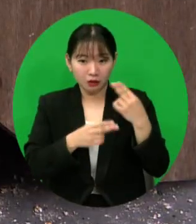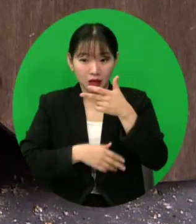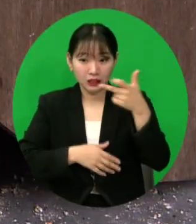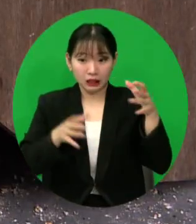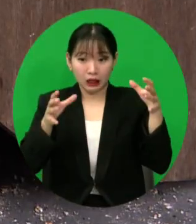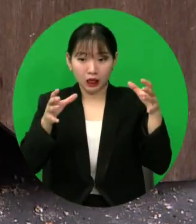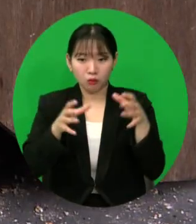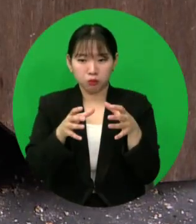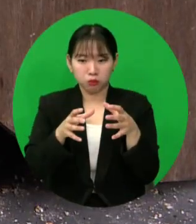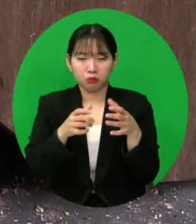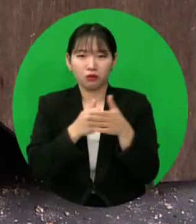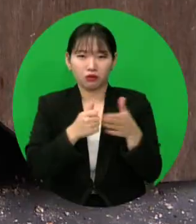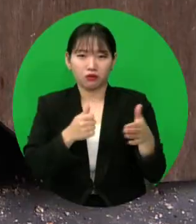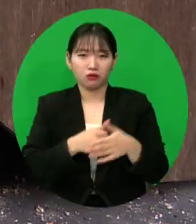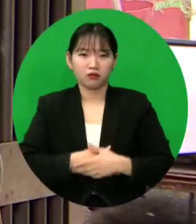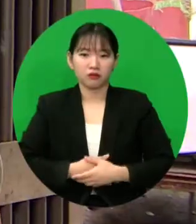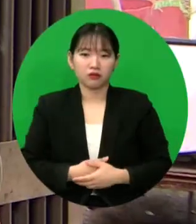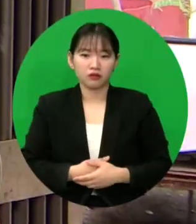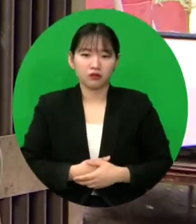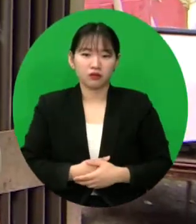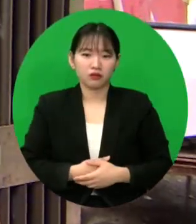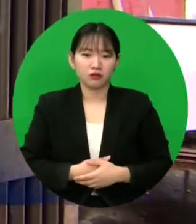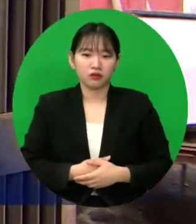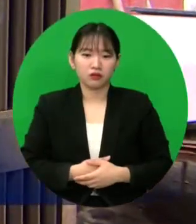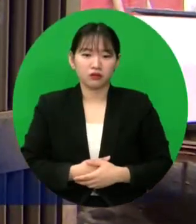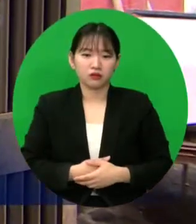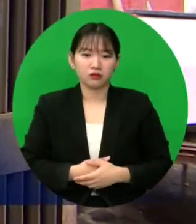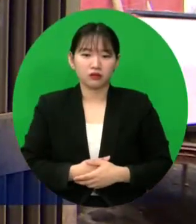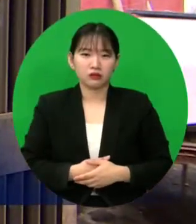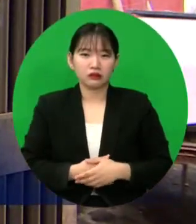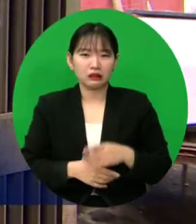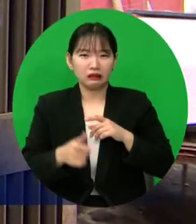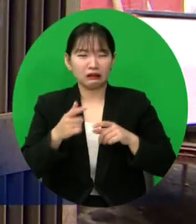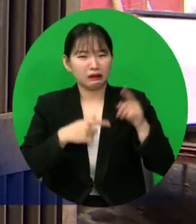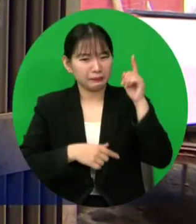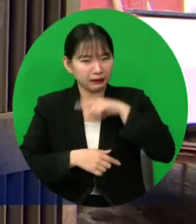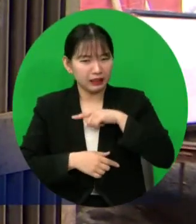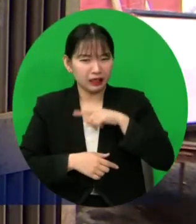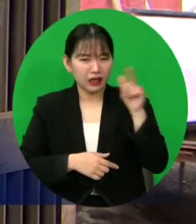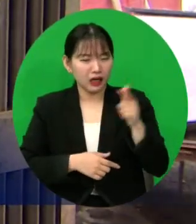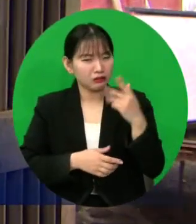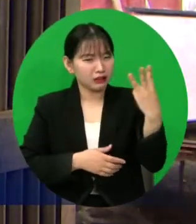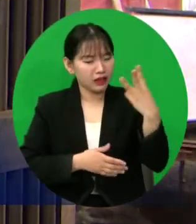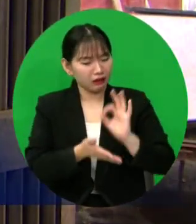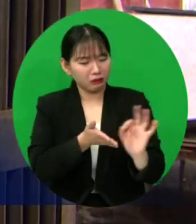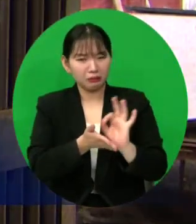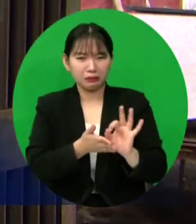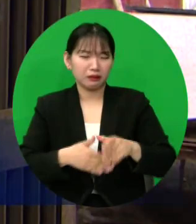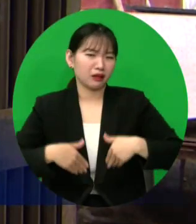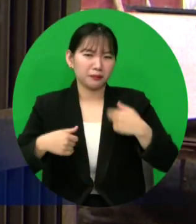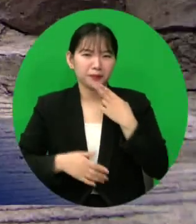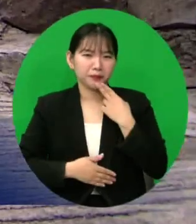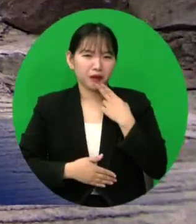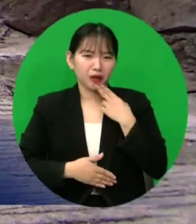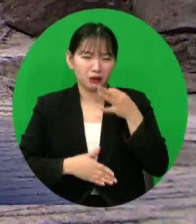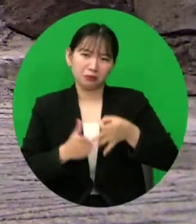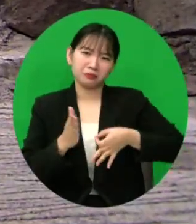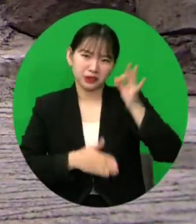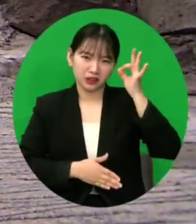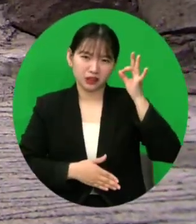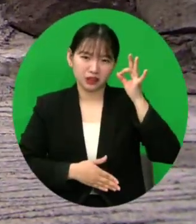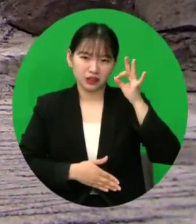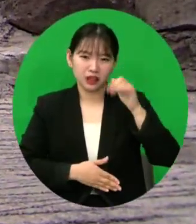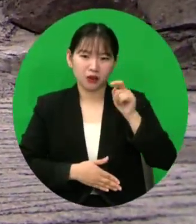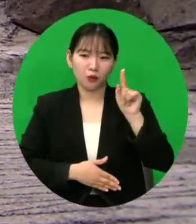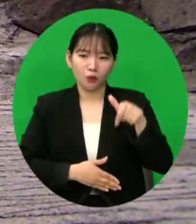크기가 작아졌기 때문입니다. 빠져갖고 하루 세 개 쓸 때도 방도 벼락 안 따시고 연탄값만 비싸고.